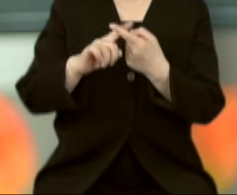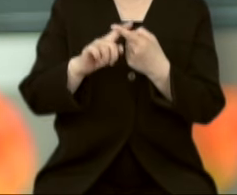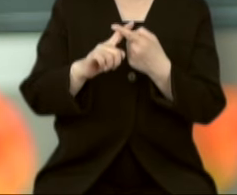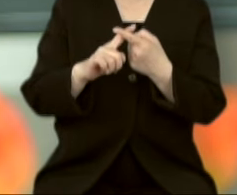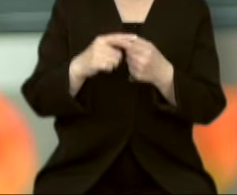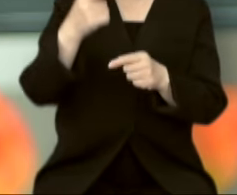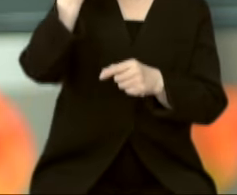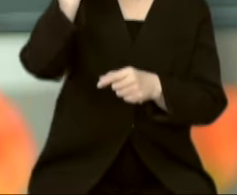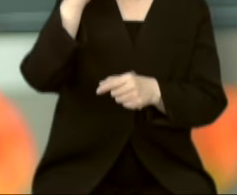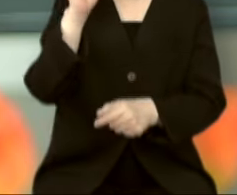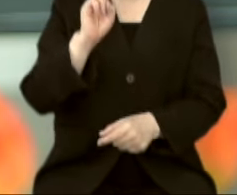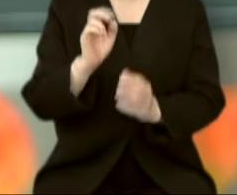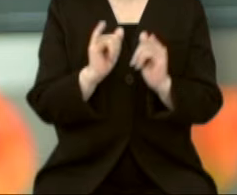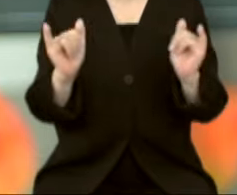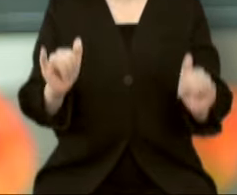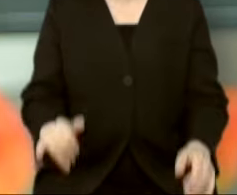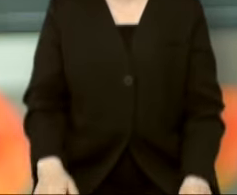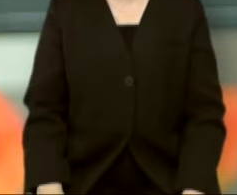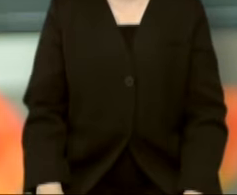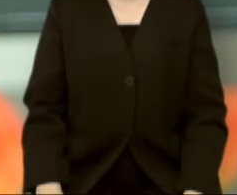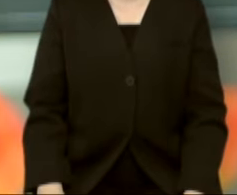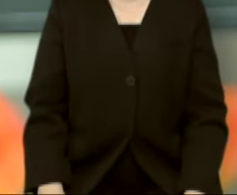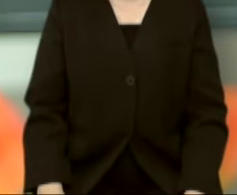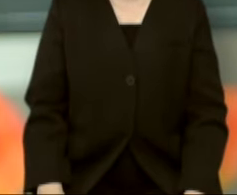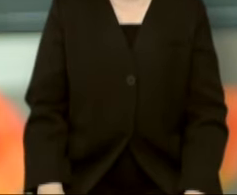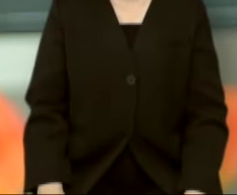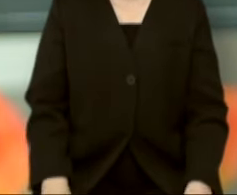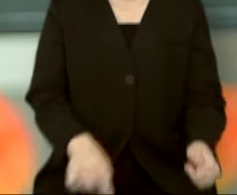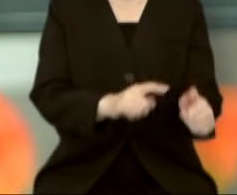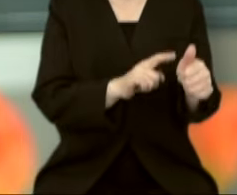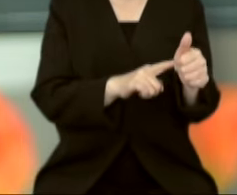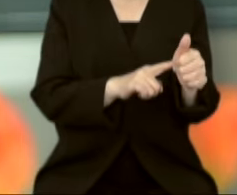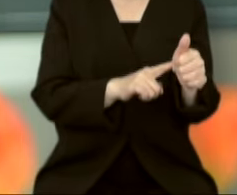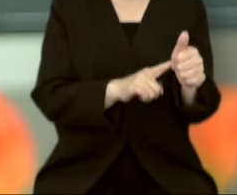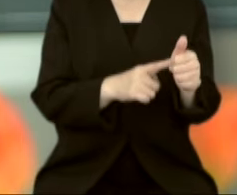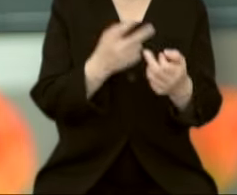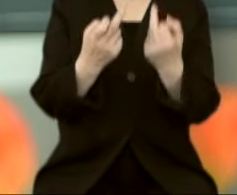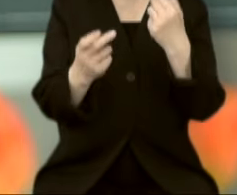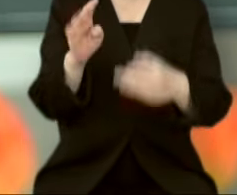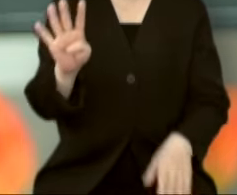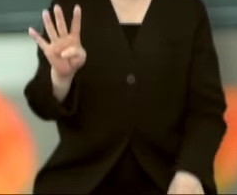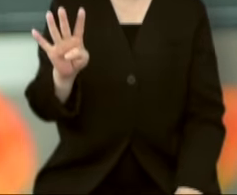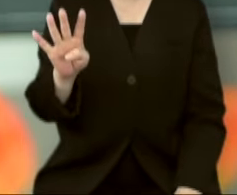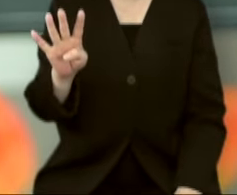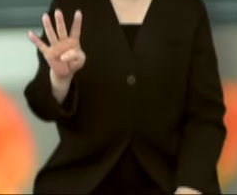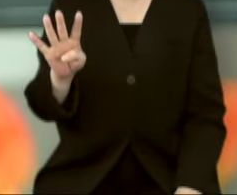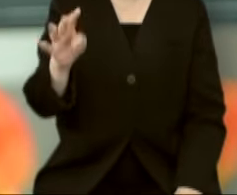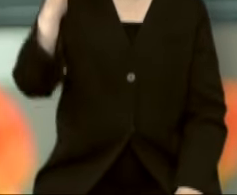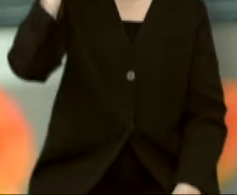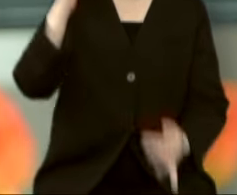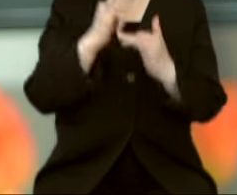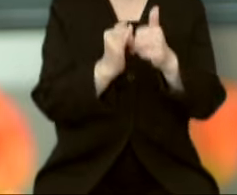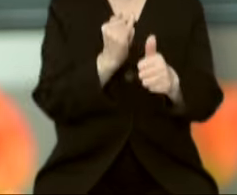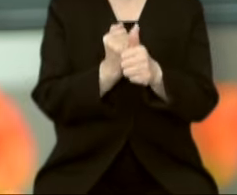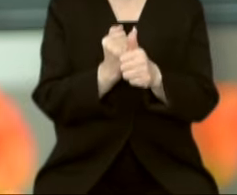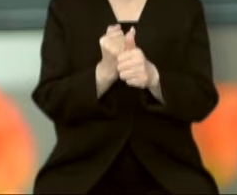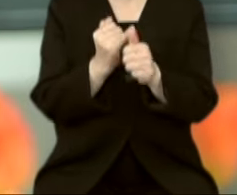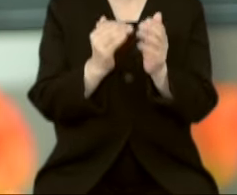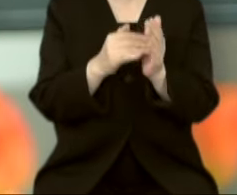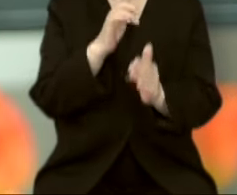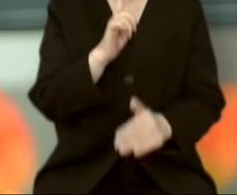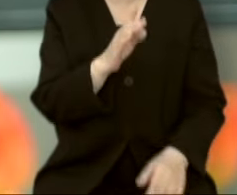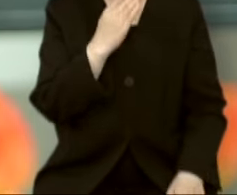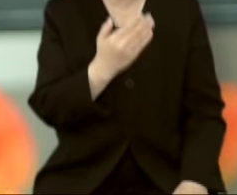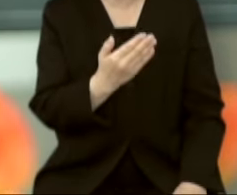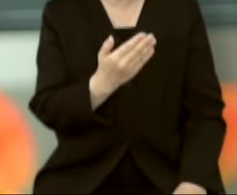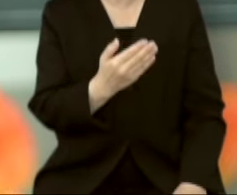자, 그런데 더욱 놀라운 얘기를 들었는데요. 로수기 선교사님이 사형제이신데 다 한국 사람하고 결혼을